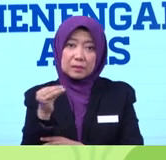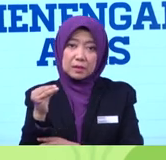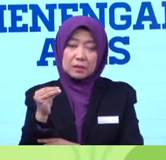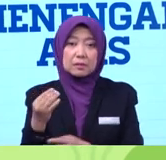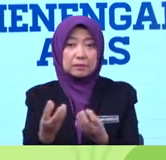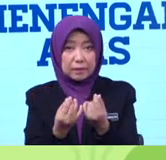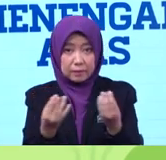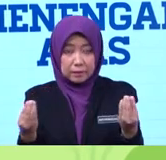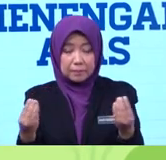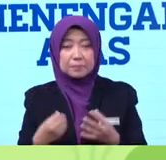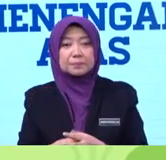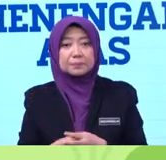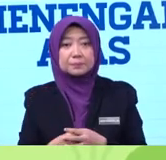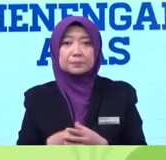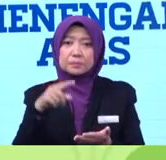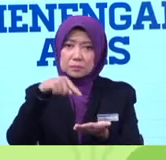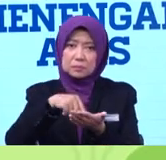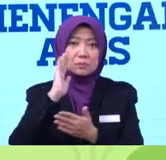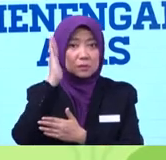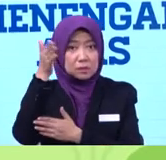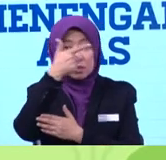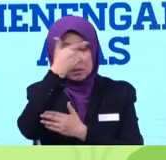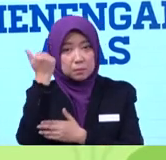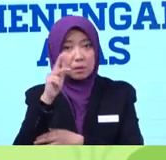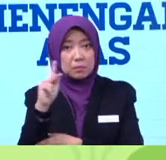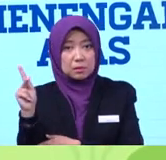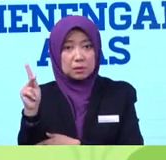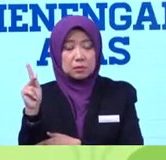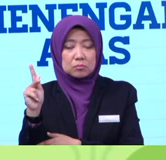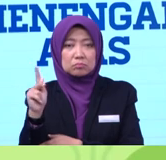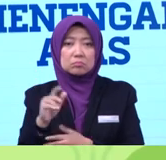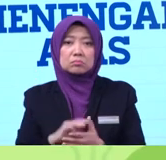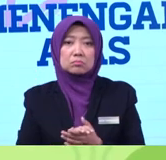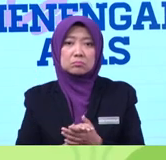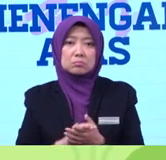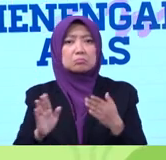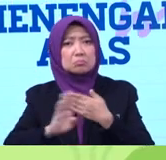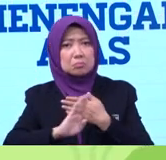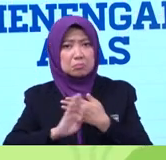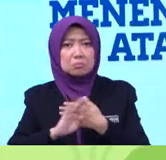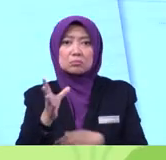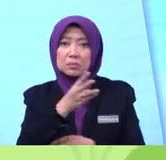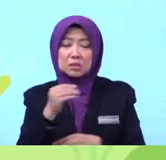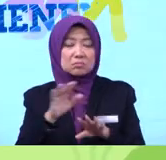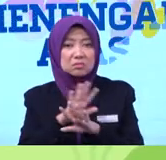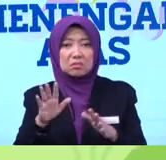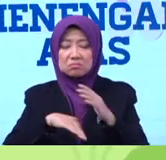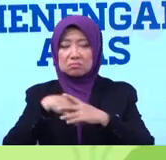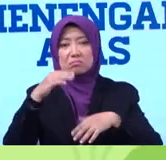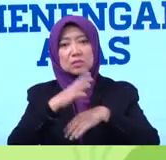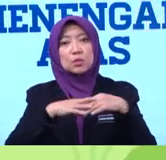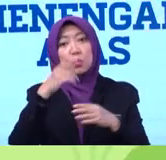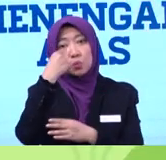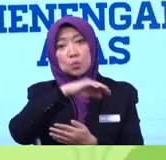pencemaran alam sekitar ini akan menyebabkan kemudaratan dan juga ketidak selesaian kepada